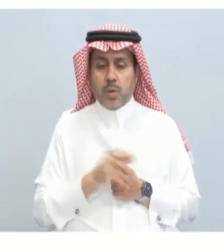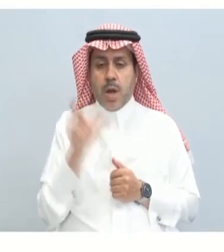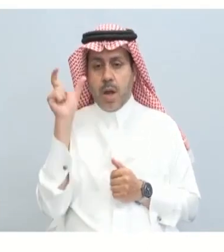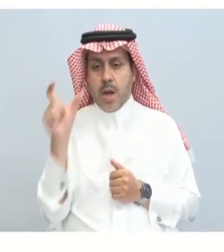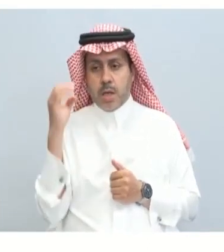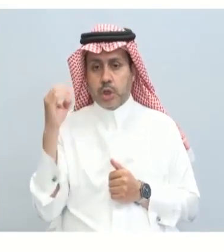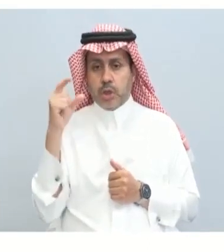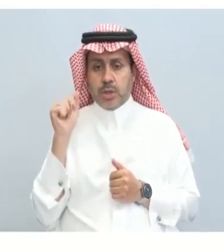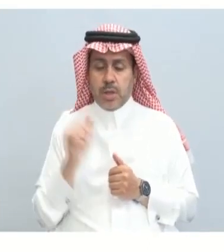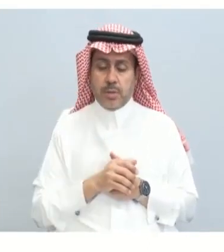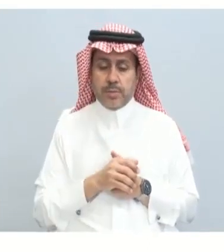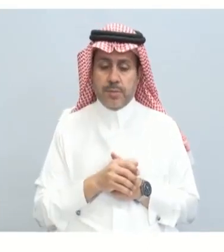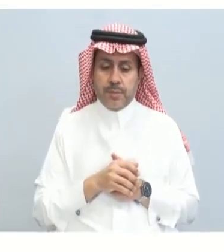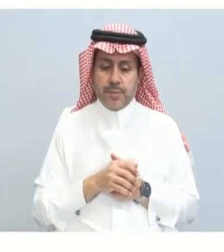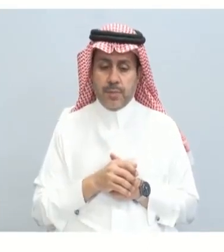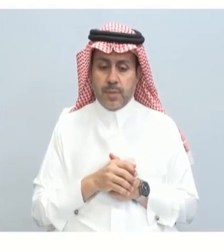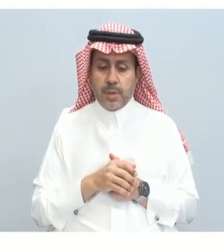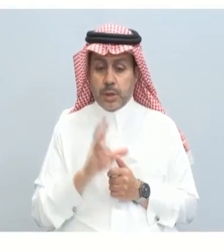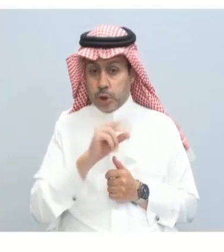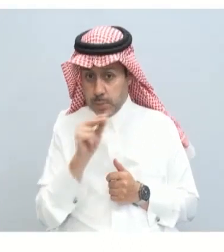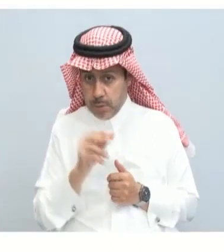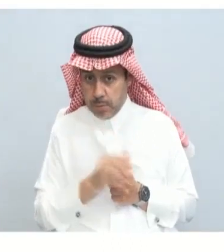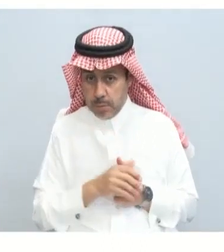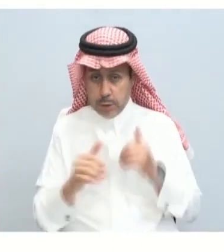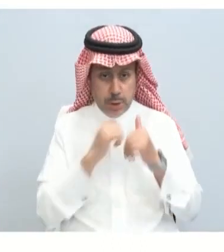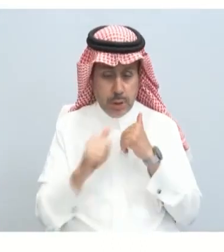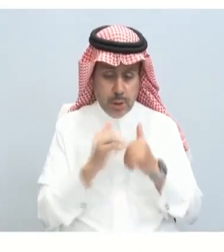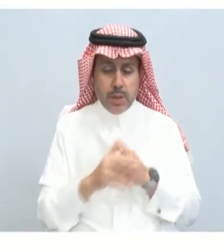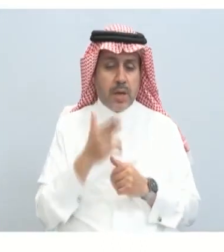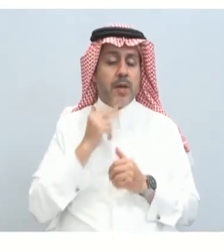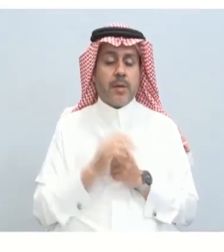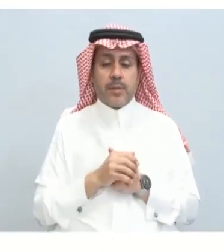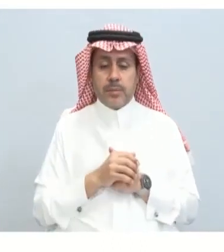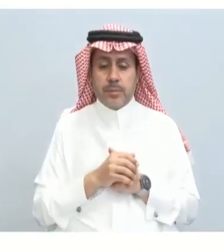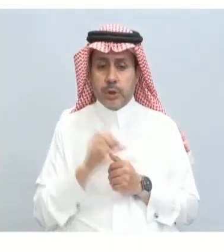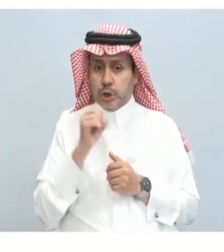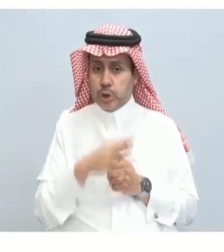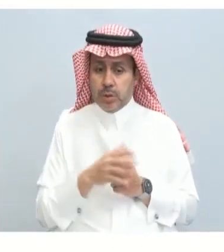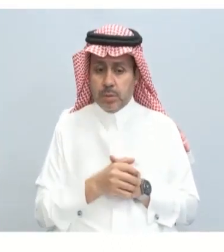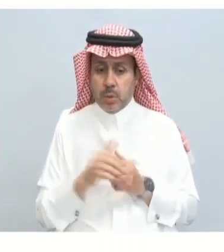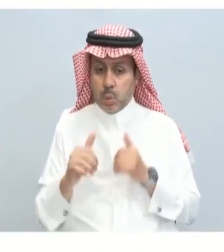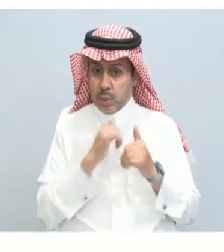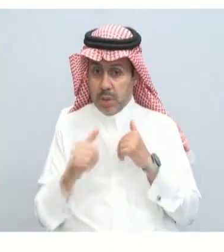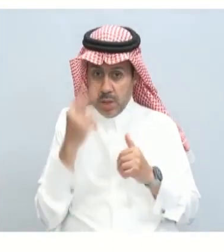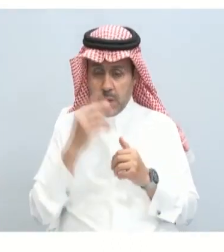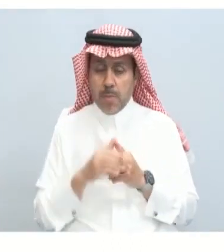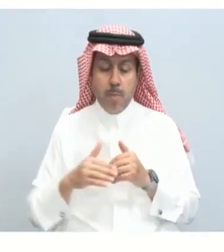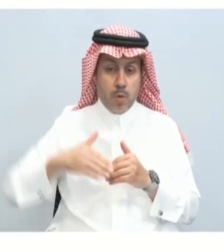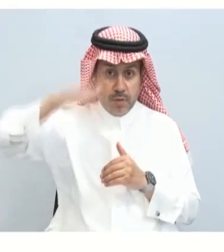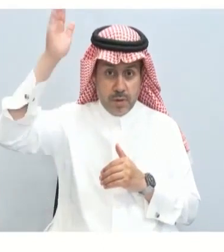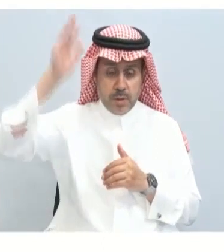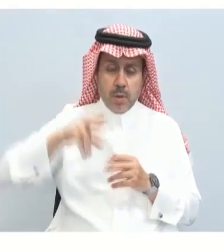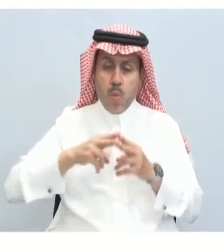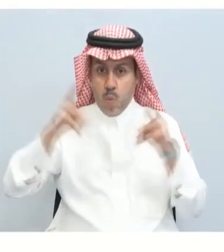والاستعاره في كلمه النجدين حيث شبه طريقي الخير عفوا الخير والشر بالطريقين المرتفعين